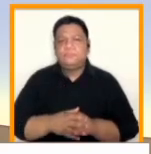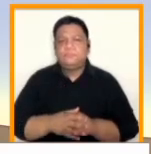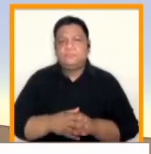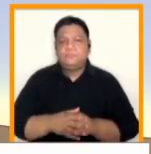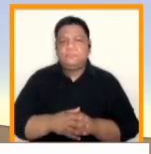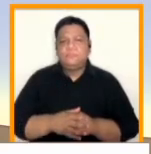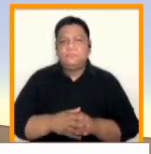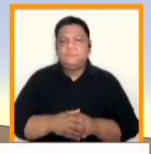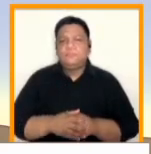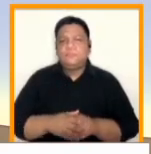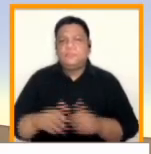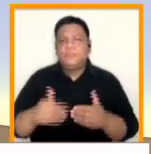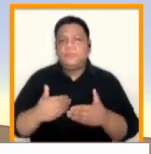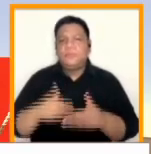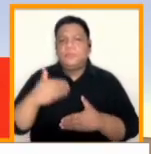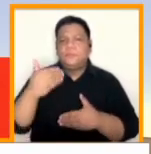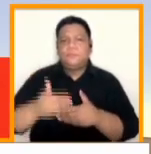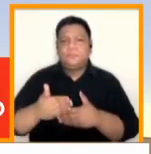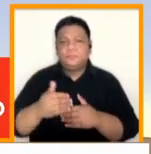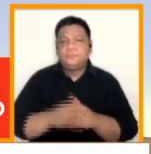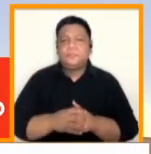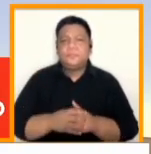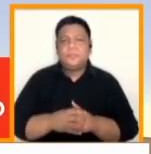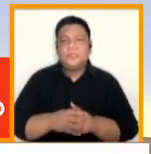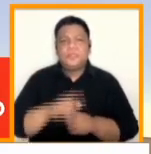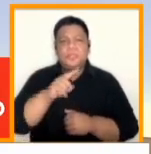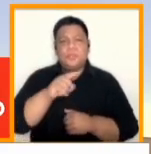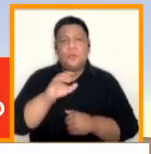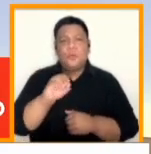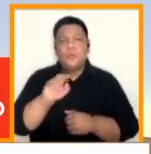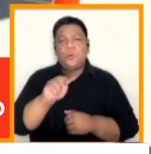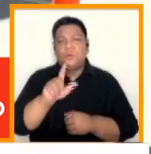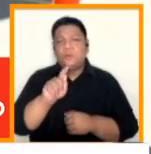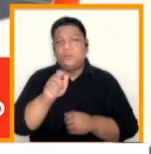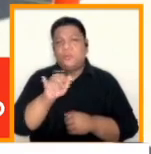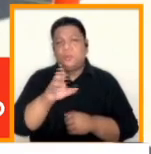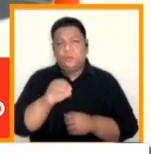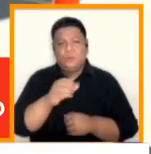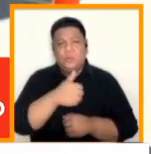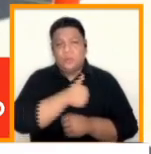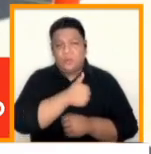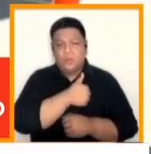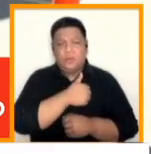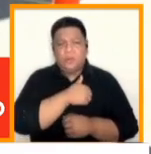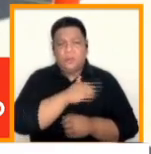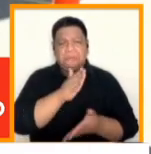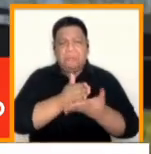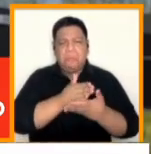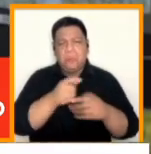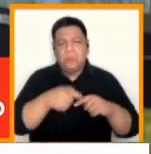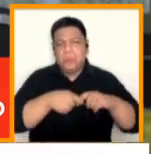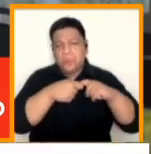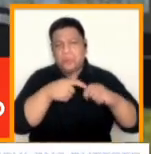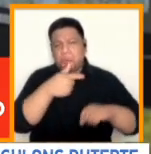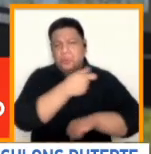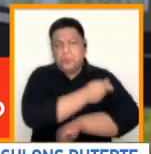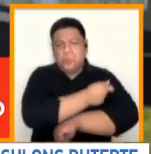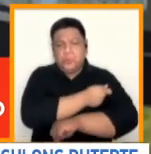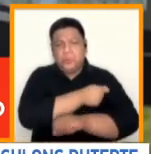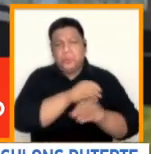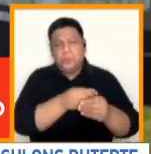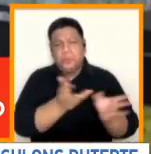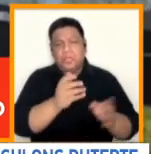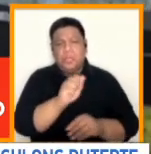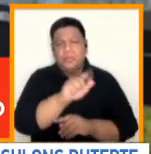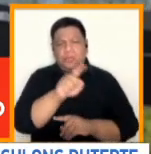Samantala, ihihinto naman ng Ontario sa Canada ang pagbibigay ng AstraZeneca vaccines dahil mas mataas daw sa inaasahan nila ang tsansa